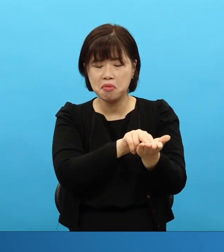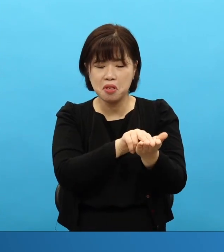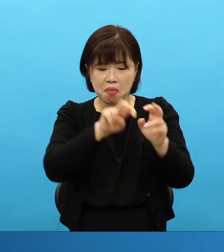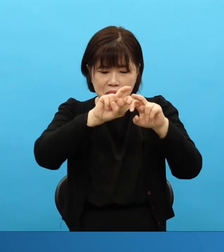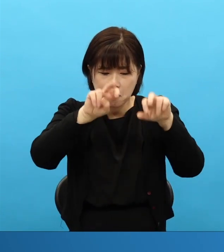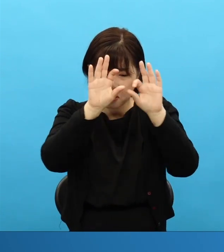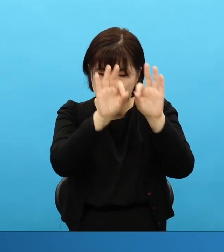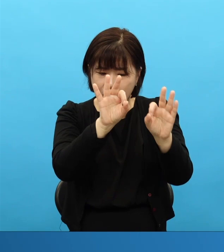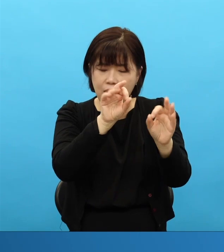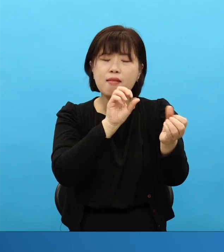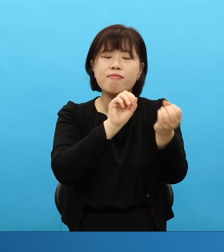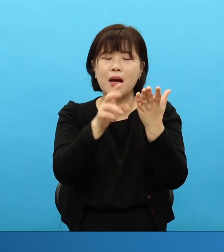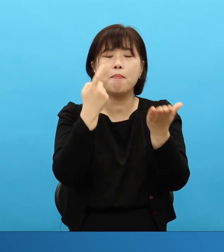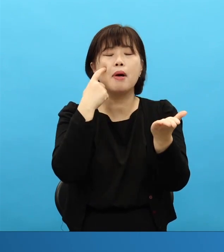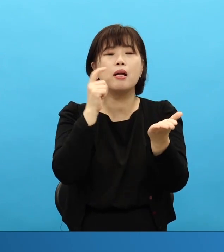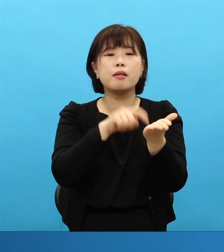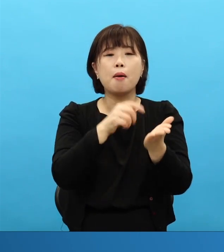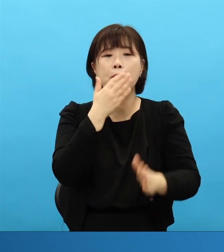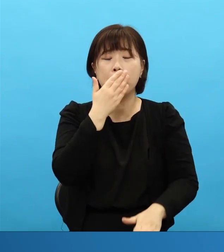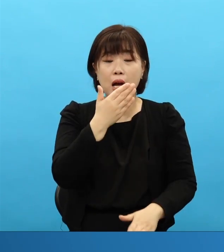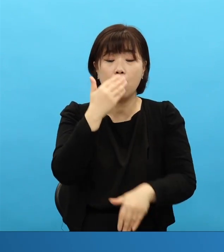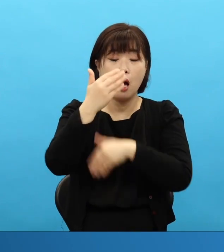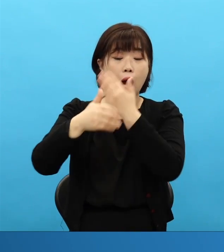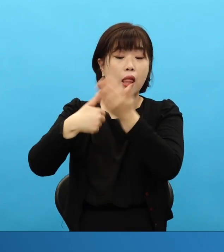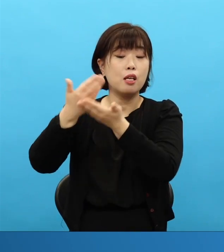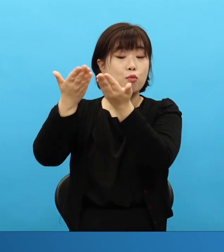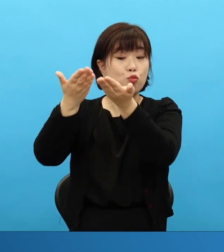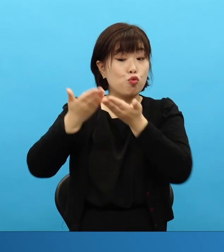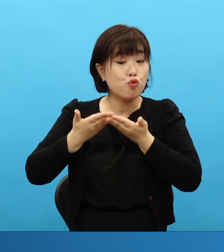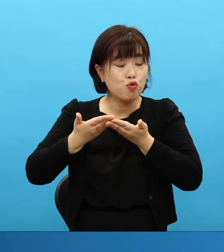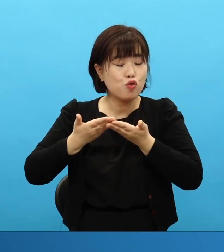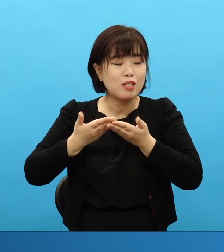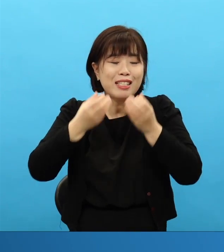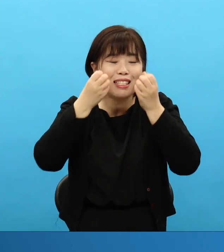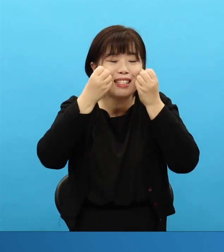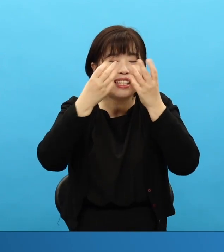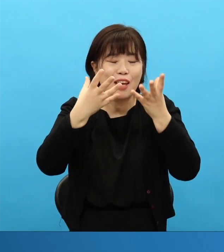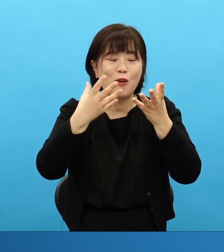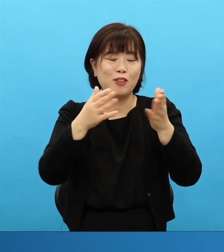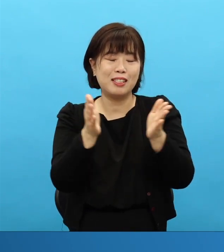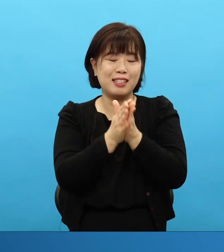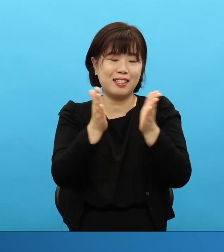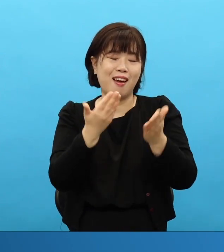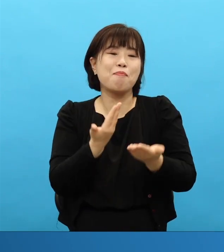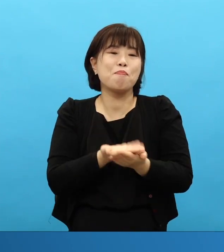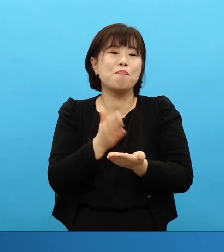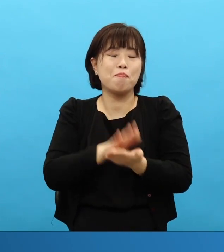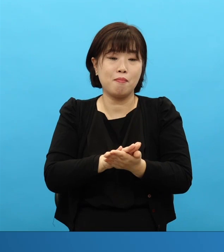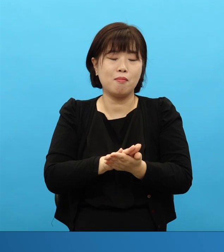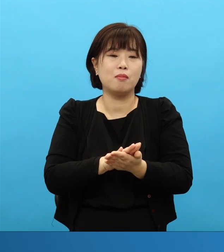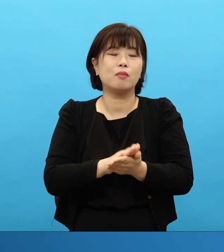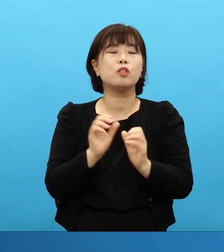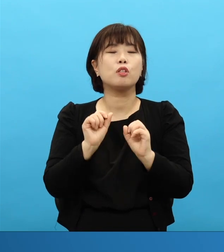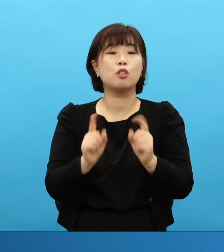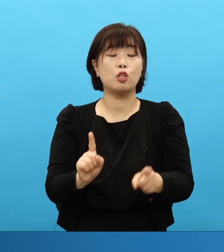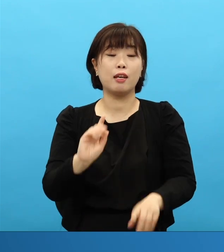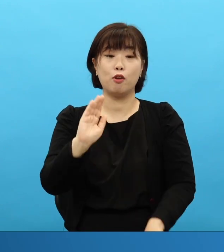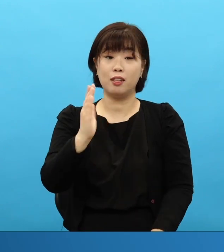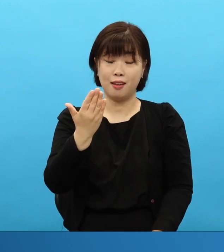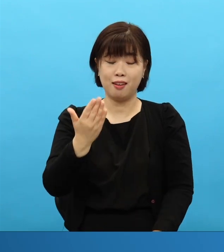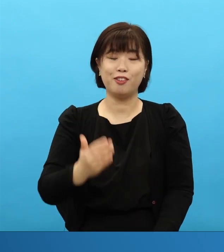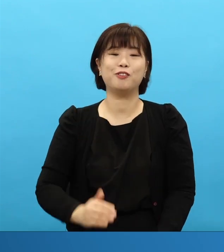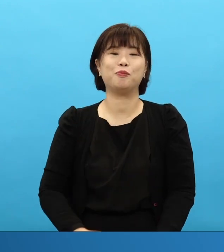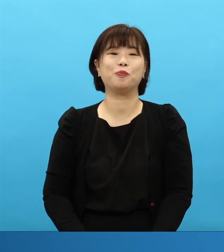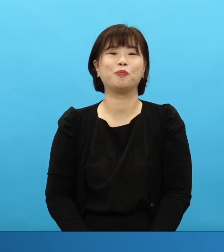내가 정말로 하나님 주신 거 찾을 수 있는 갱신하는 것이 되는 겁니다. And you are able to renew yourself through that situation. This 기회가 God-given 되지요.